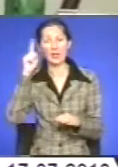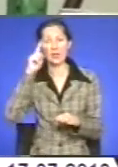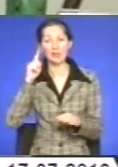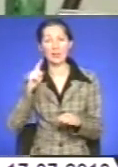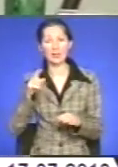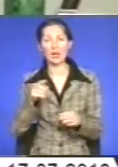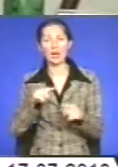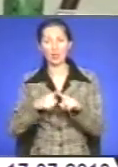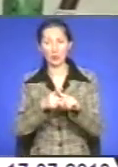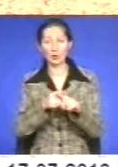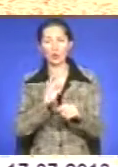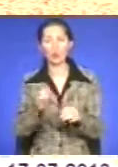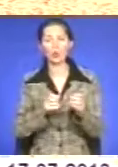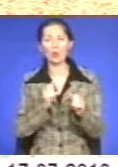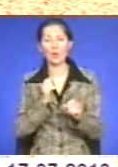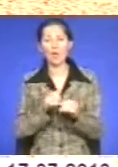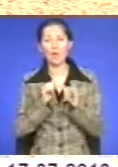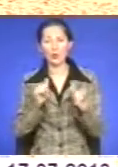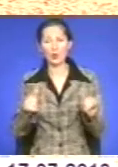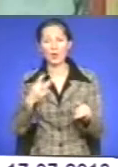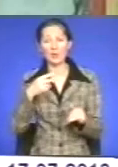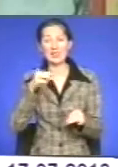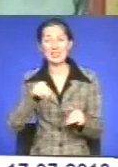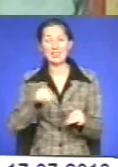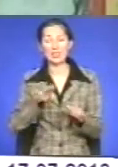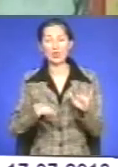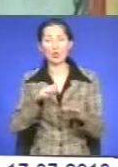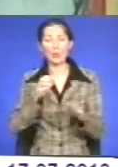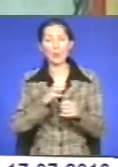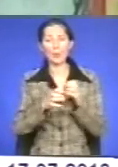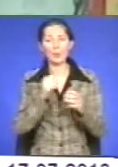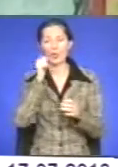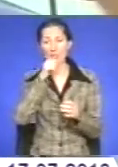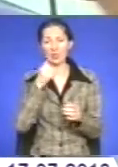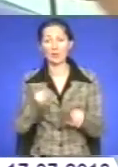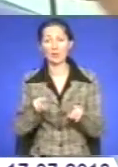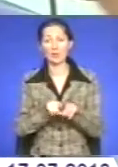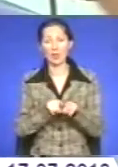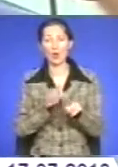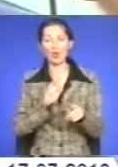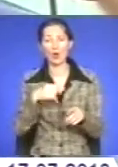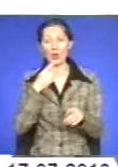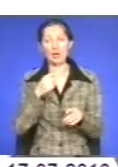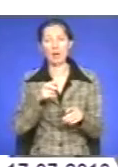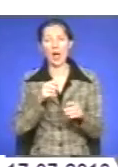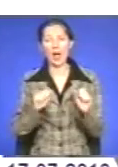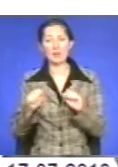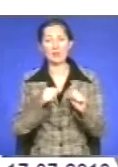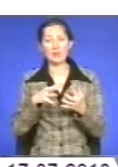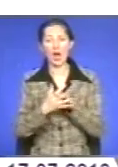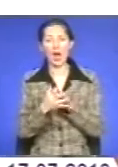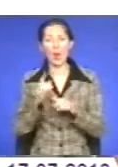тонн томатів на рік. Питання про ціни на хліб і зерна нового врожаю також ставилося керівництву Мінагрополітики. Сьогодні ми